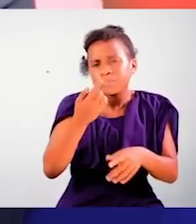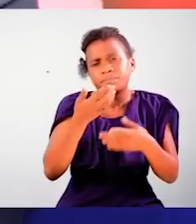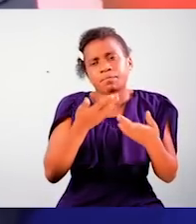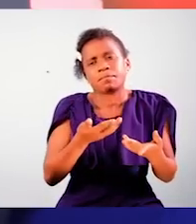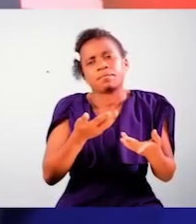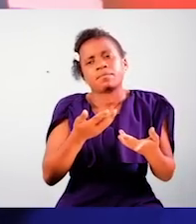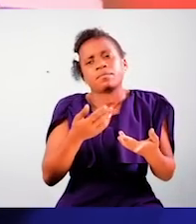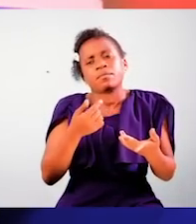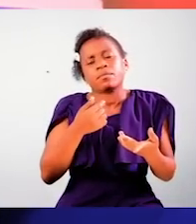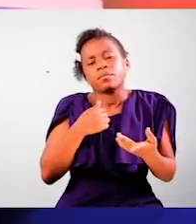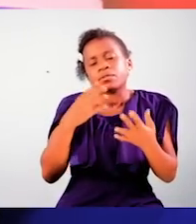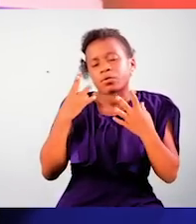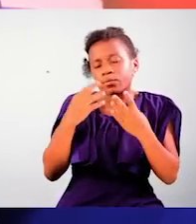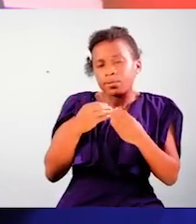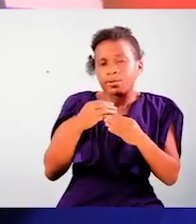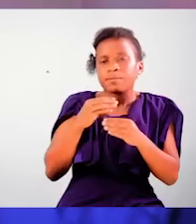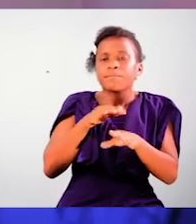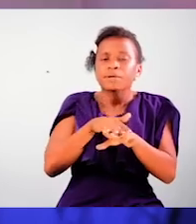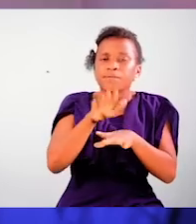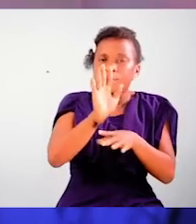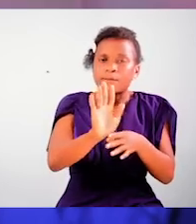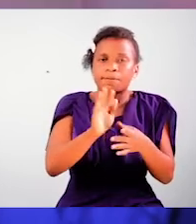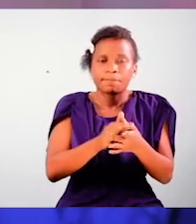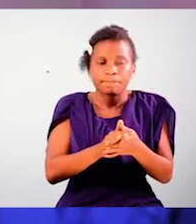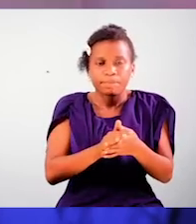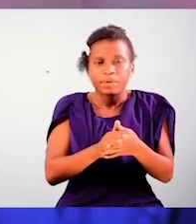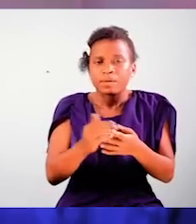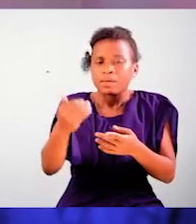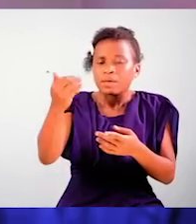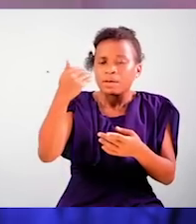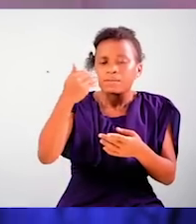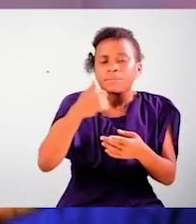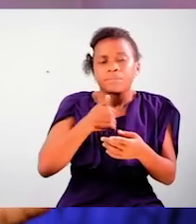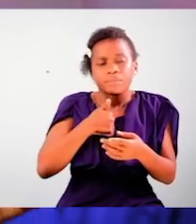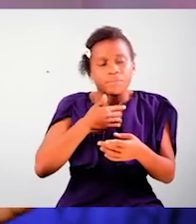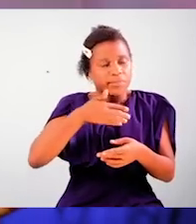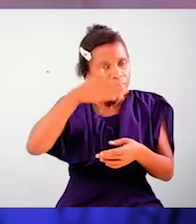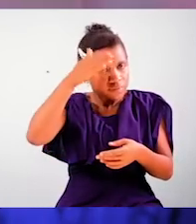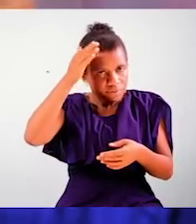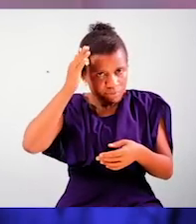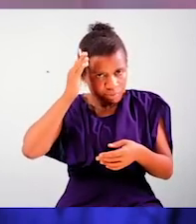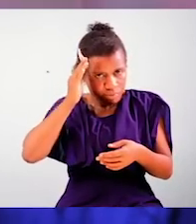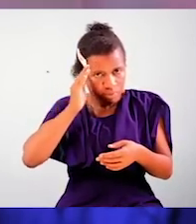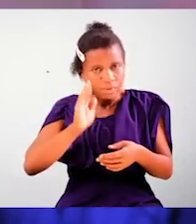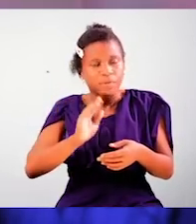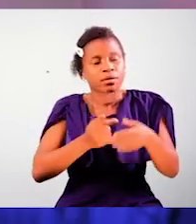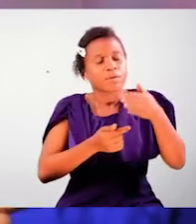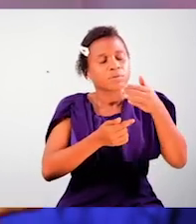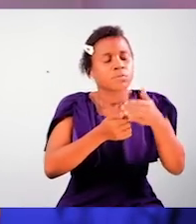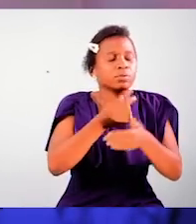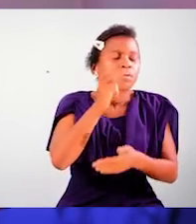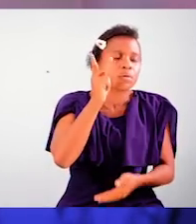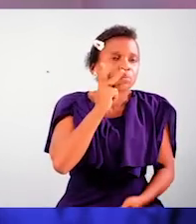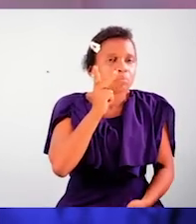Akaniambia kitu kimoja. Serikali hizi sasa hizi. Toka mzee Jakaya. Mzee